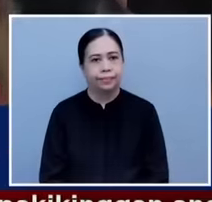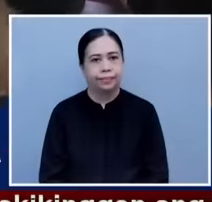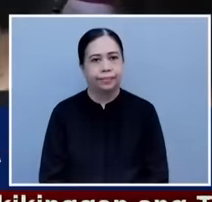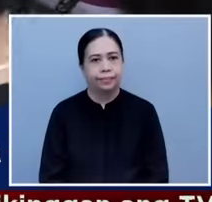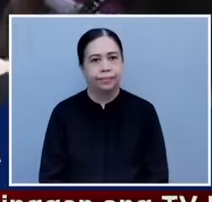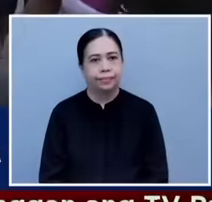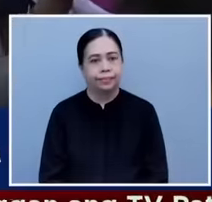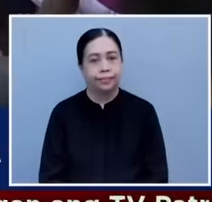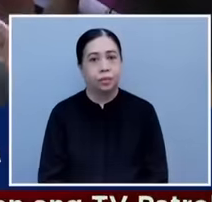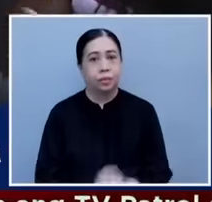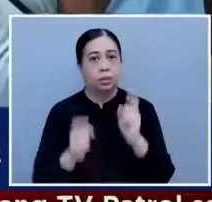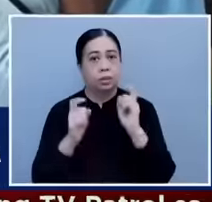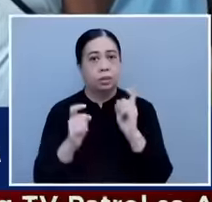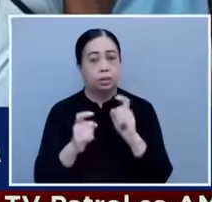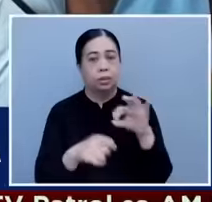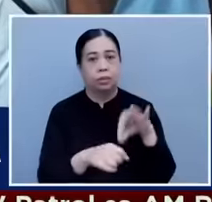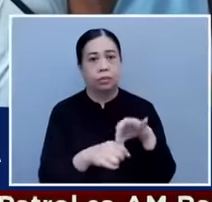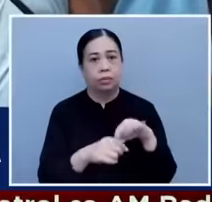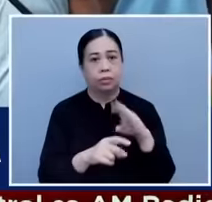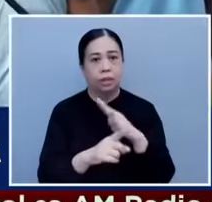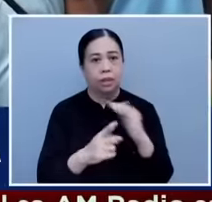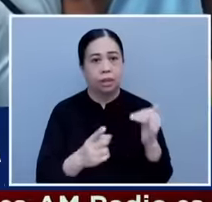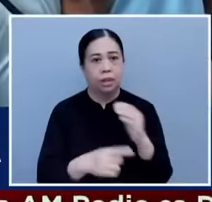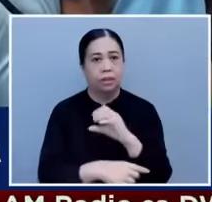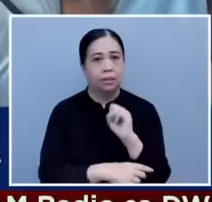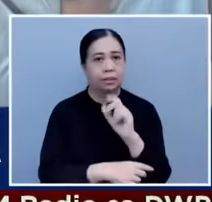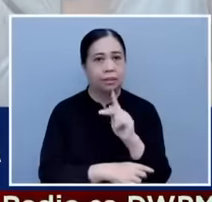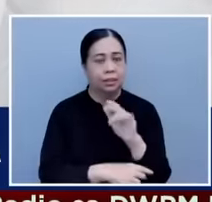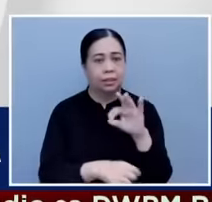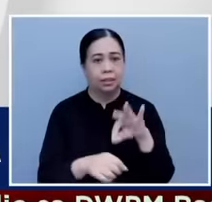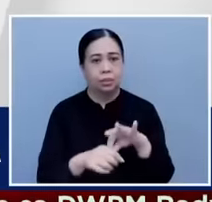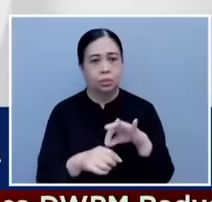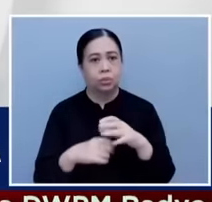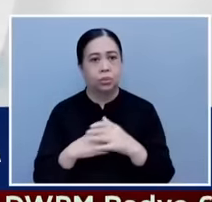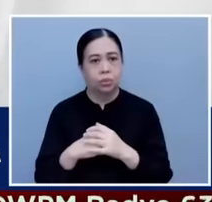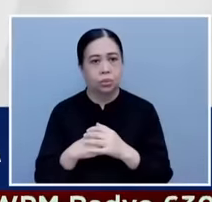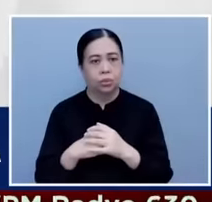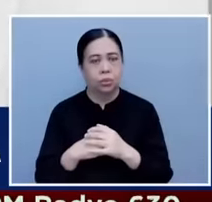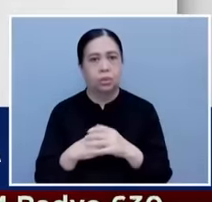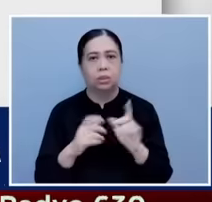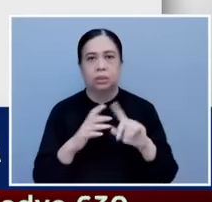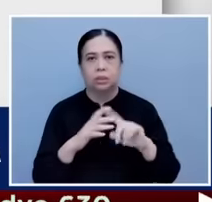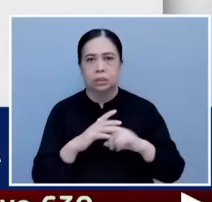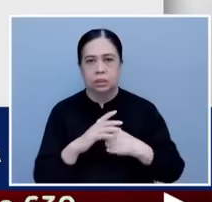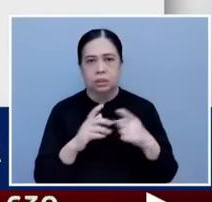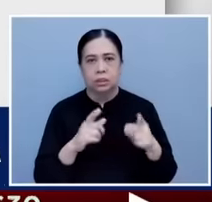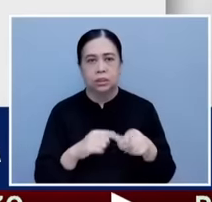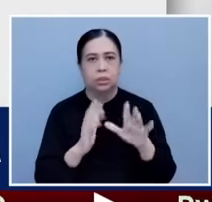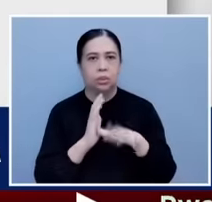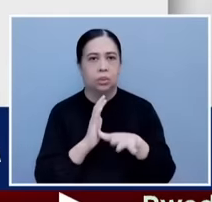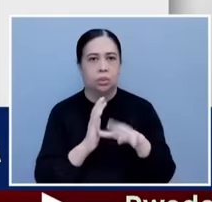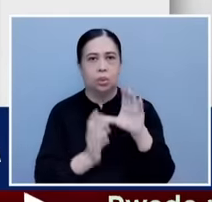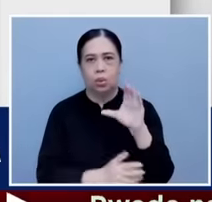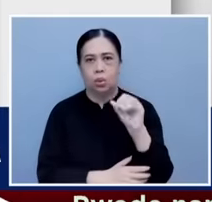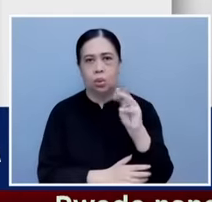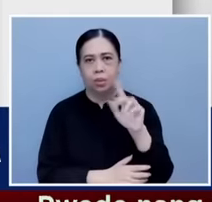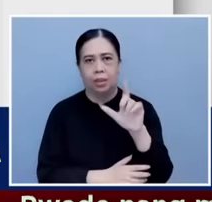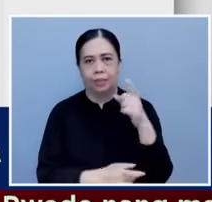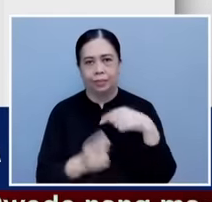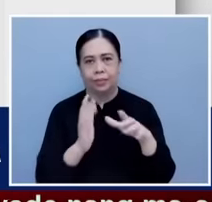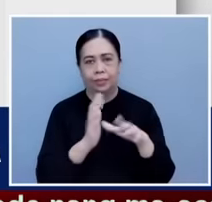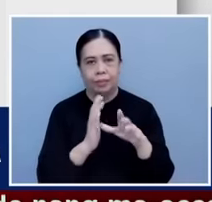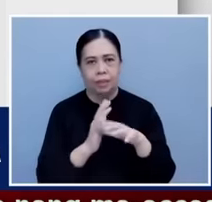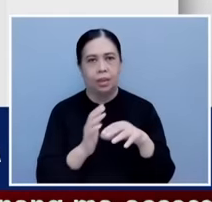Para mapabilis ang pagboto sa barangay at sangguniang kabataan elections, inactivate na ng Commission on Elections ang online precinct